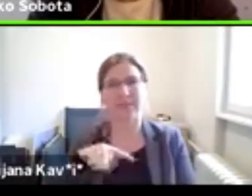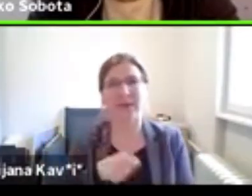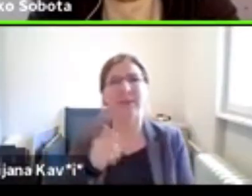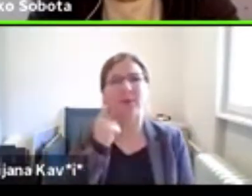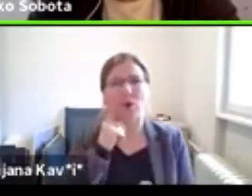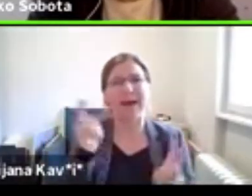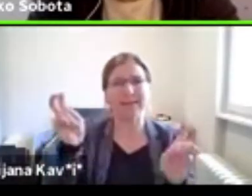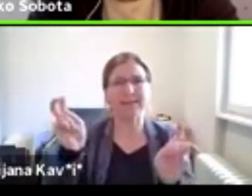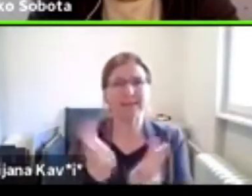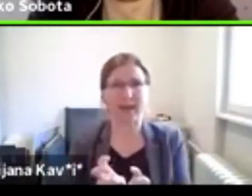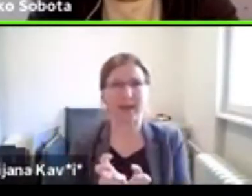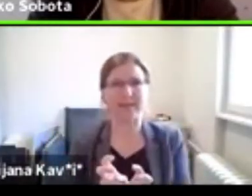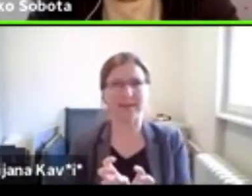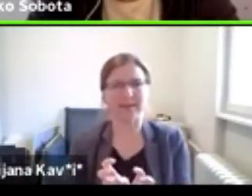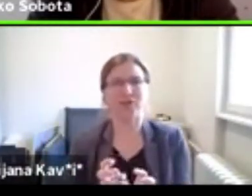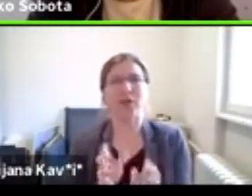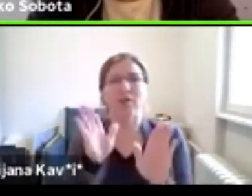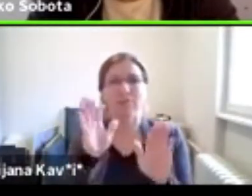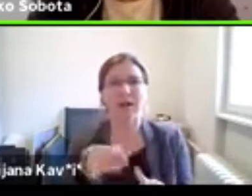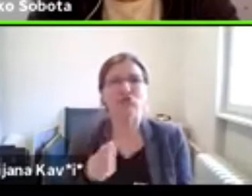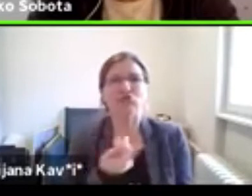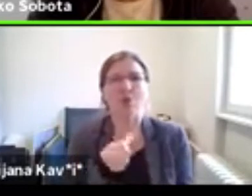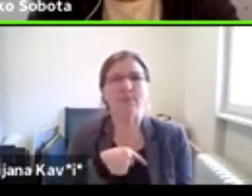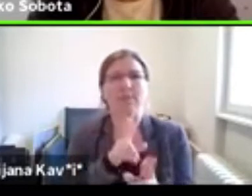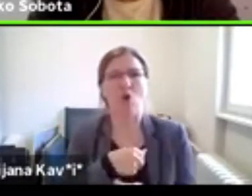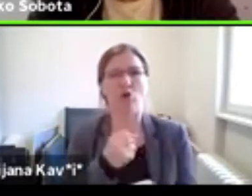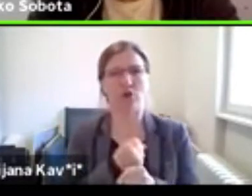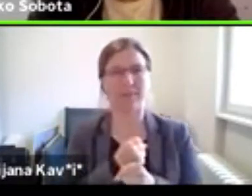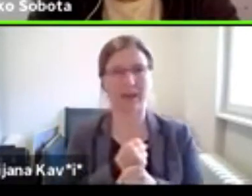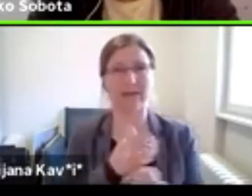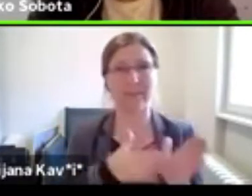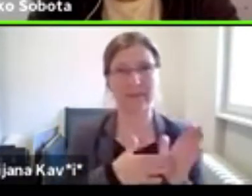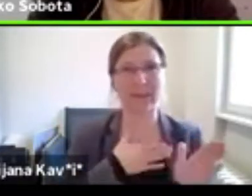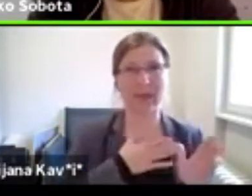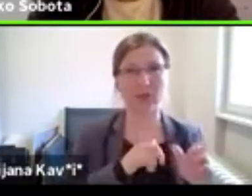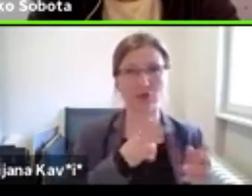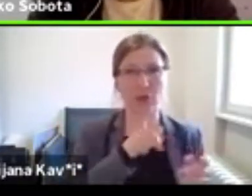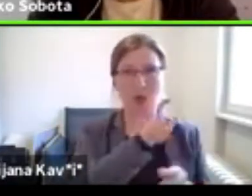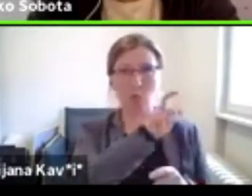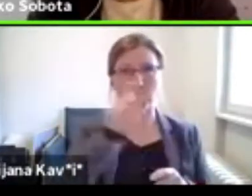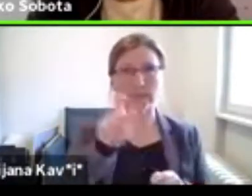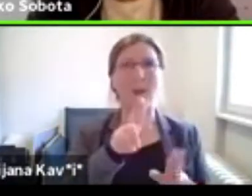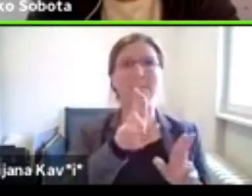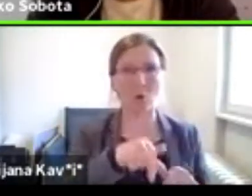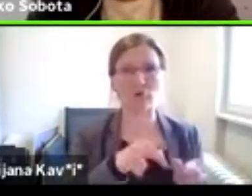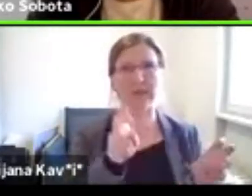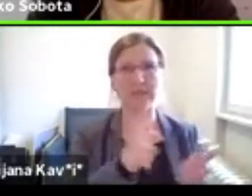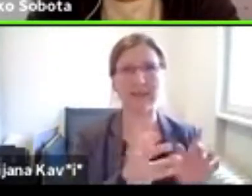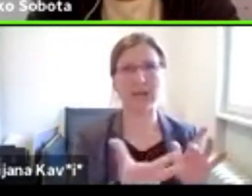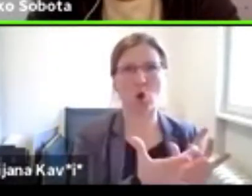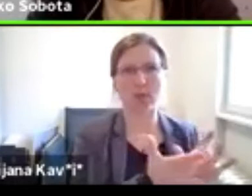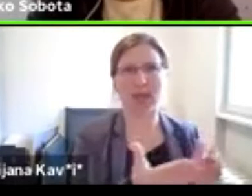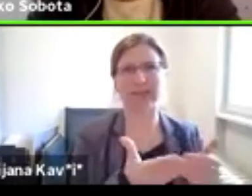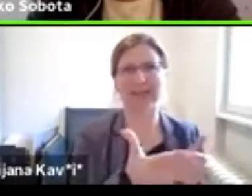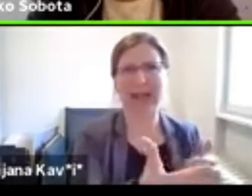kontrolirati. Mi možemo kontrolirati stvari koje se događaju kod nas unutar ustanove, ali vani na terenu teško možemo utjecati na to. Tako da onda taj